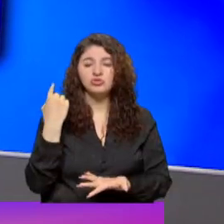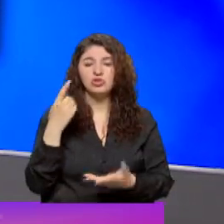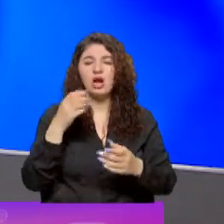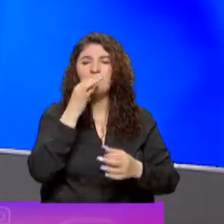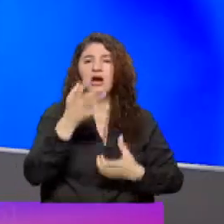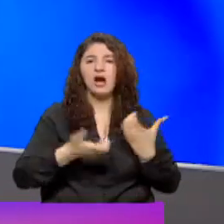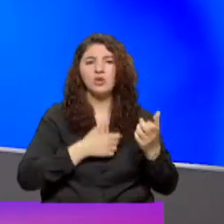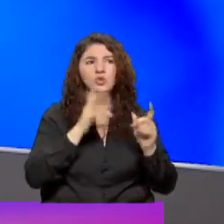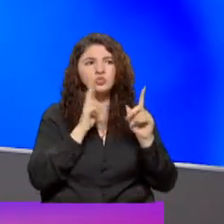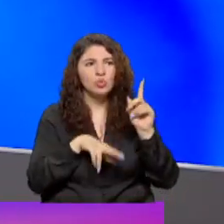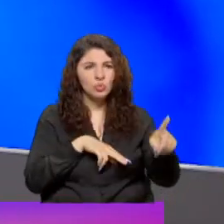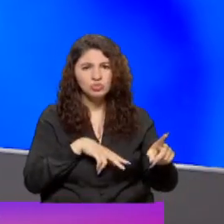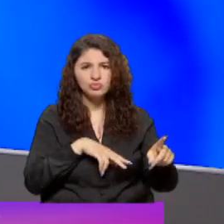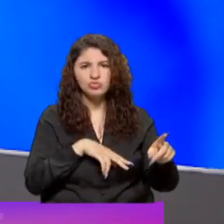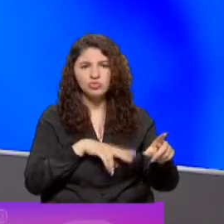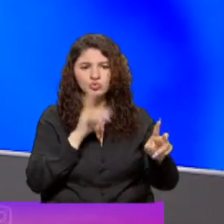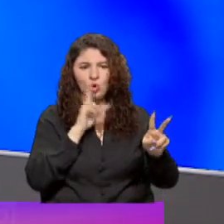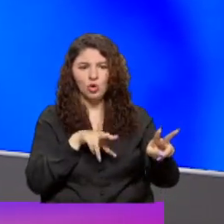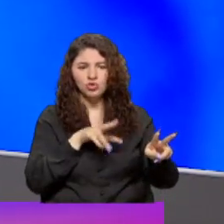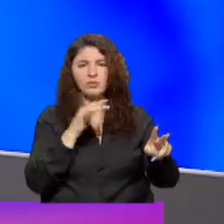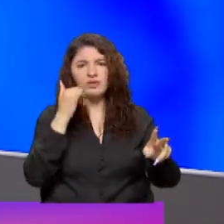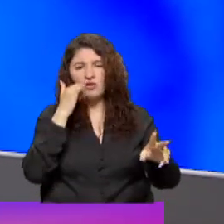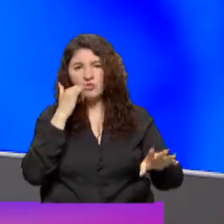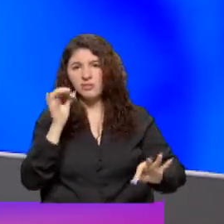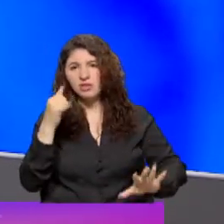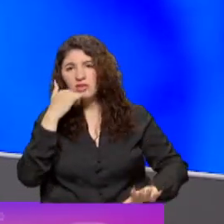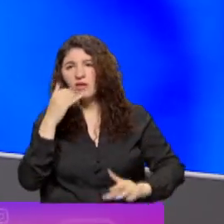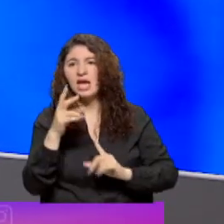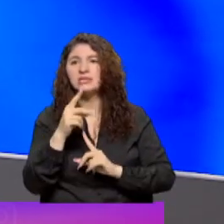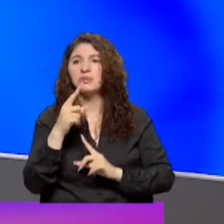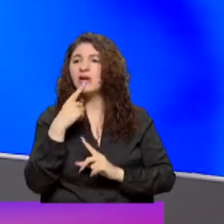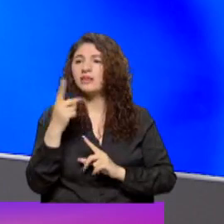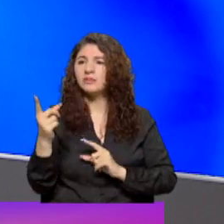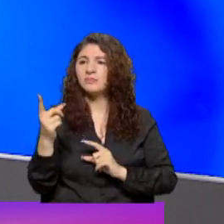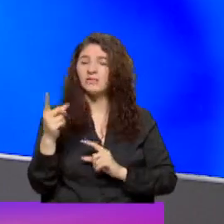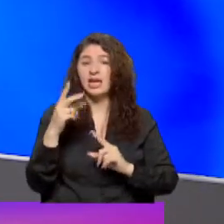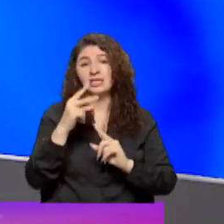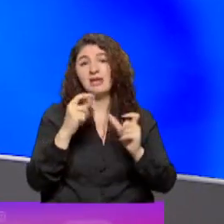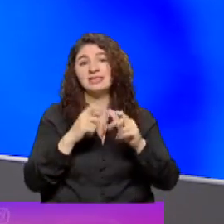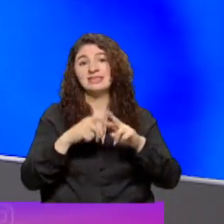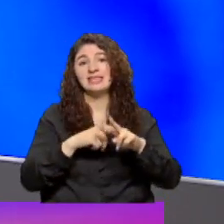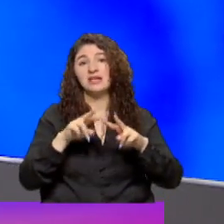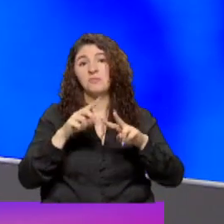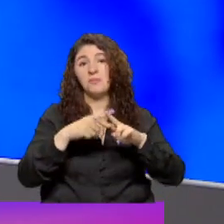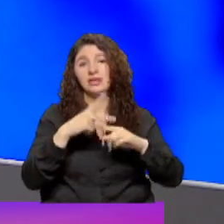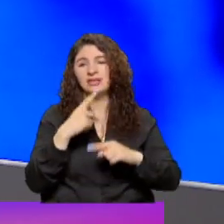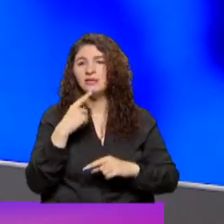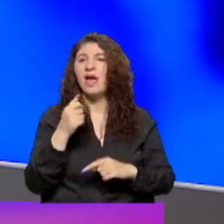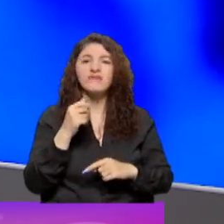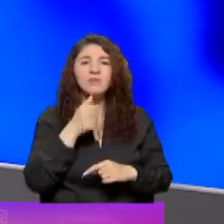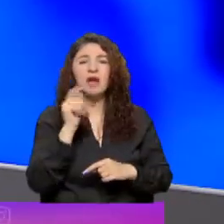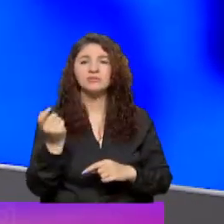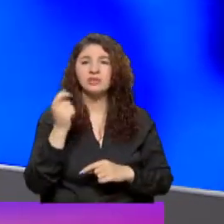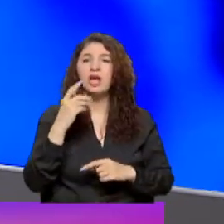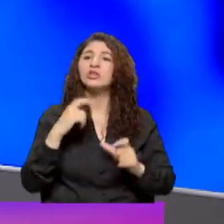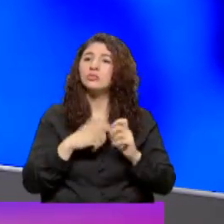Ajans ağabey görünce telefona sarıldım İsmail dedim İsmail faroza Efendim abi dedi